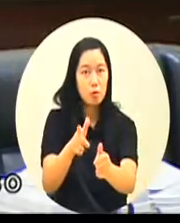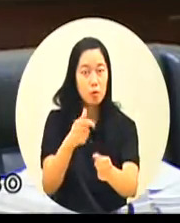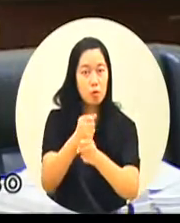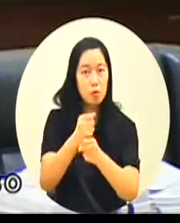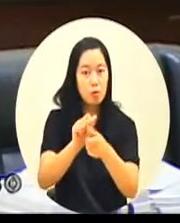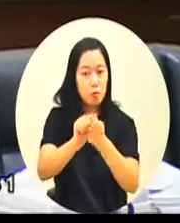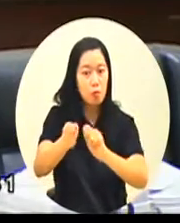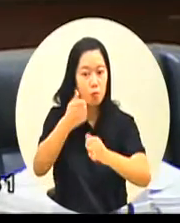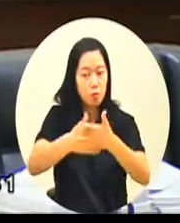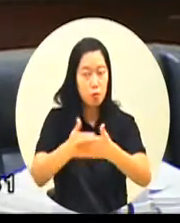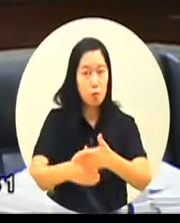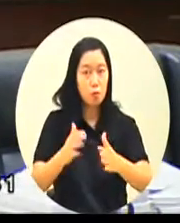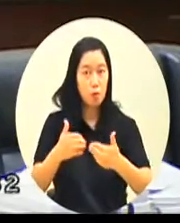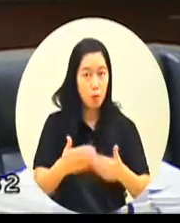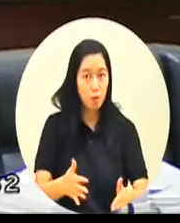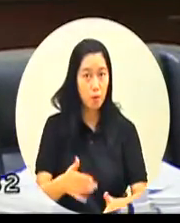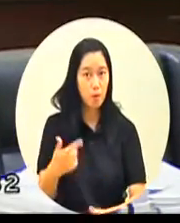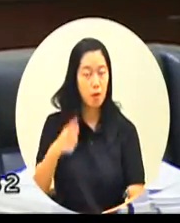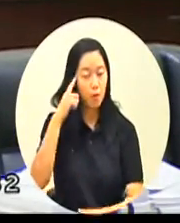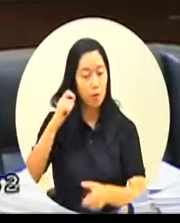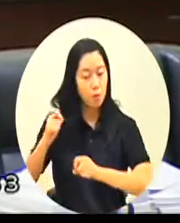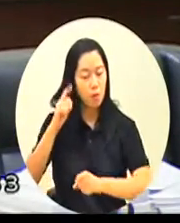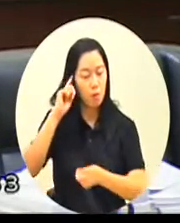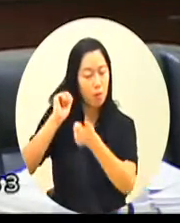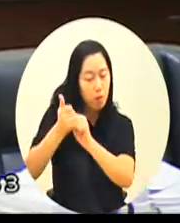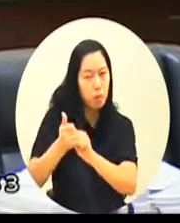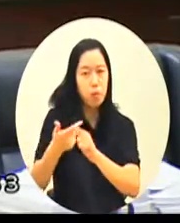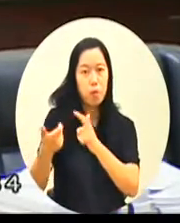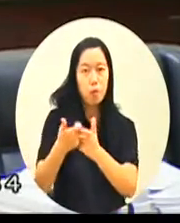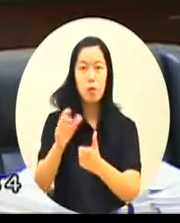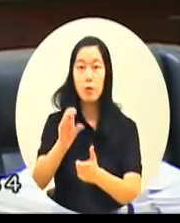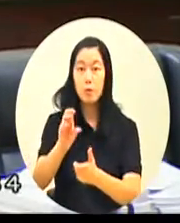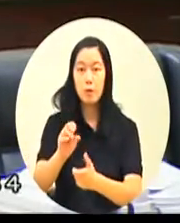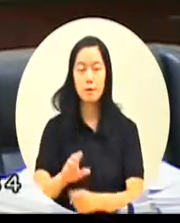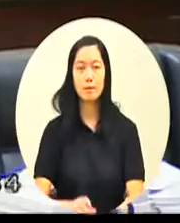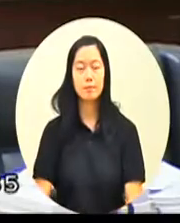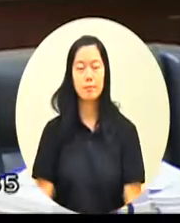的必要，就打折或者任何措施的应变。好，局长请回答一下。